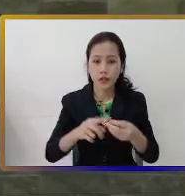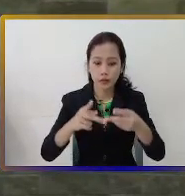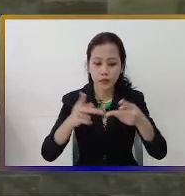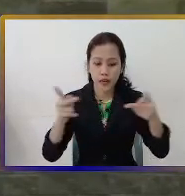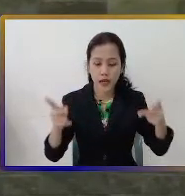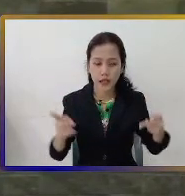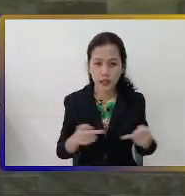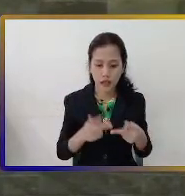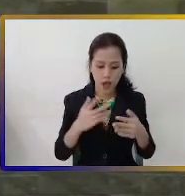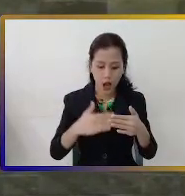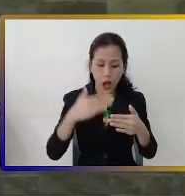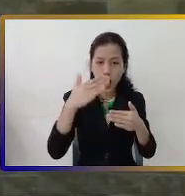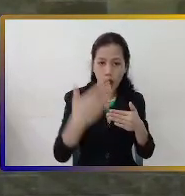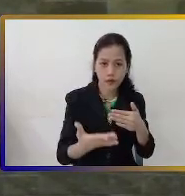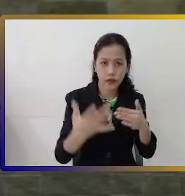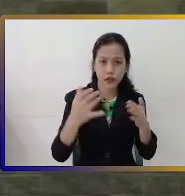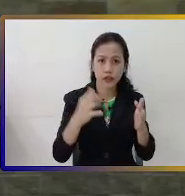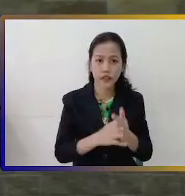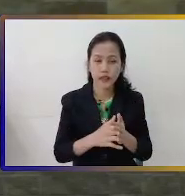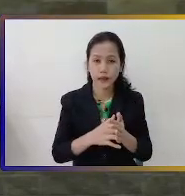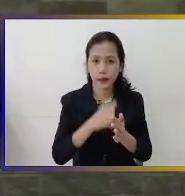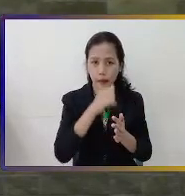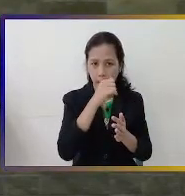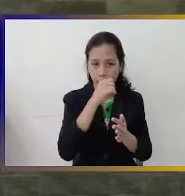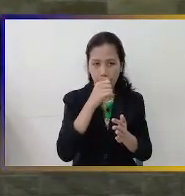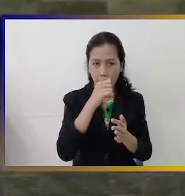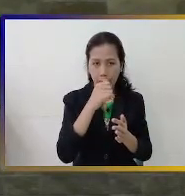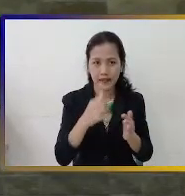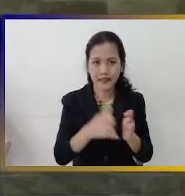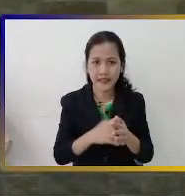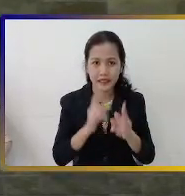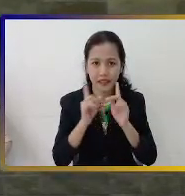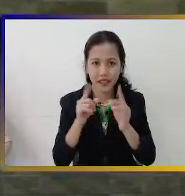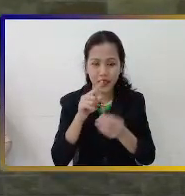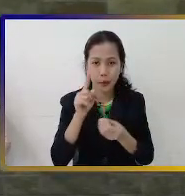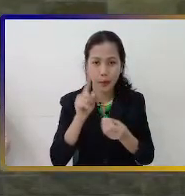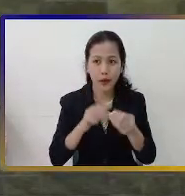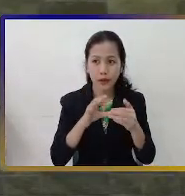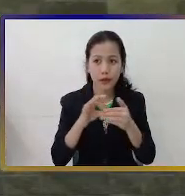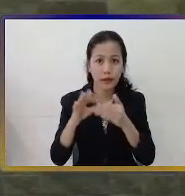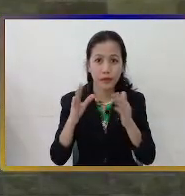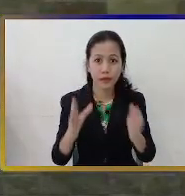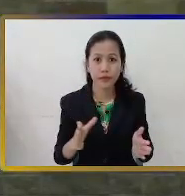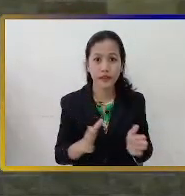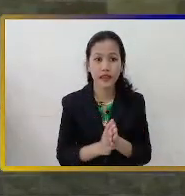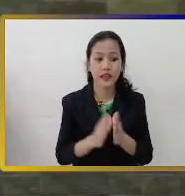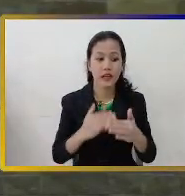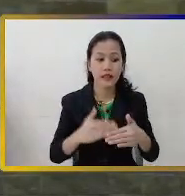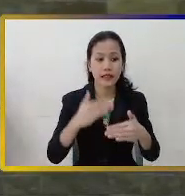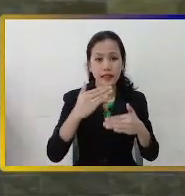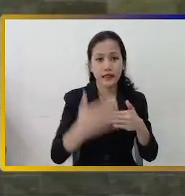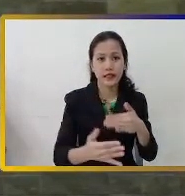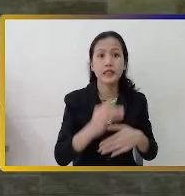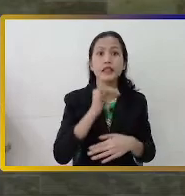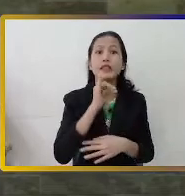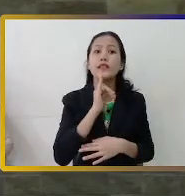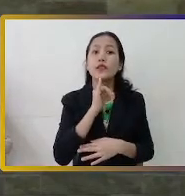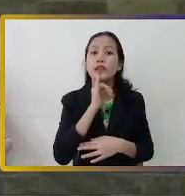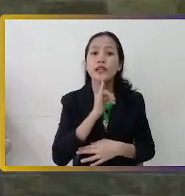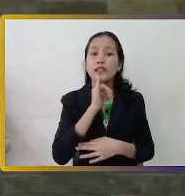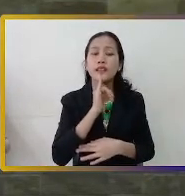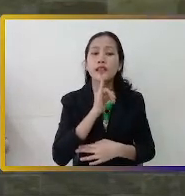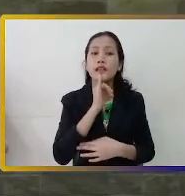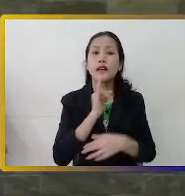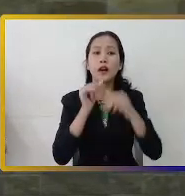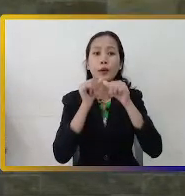after idinil yung mga leaders, the second outline na makikita po natin is Israel's blessing promised.